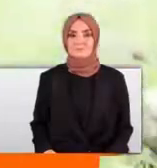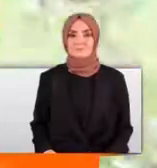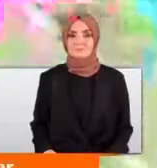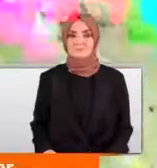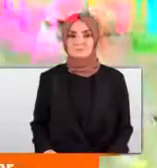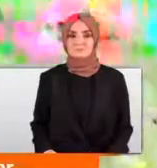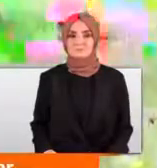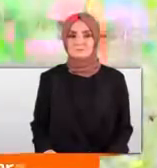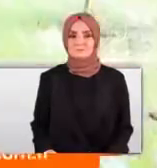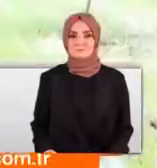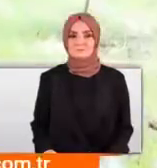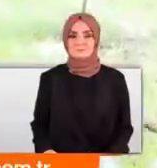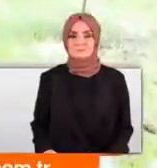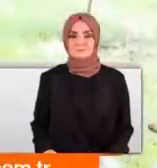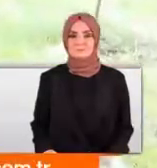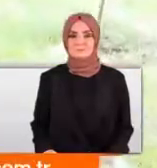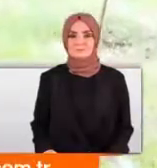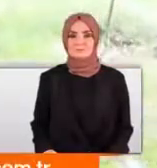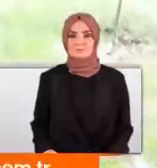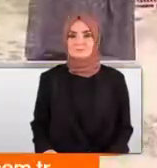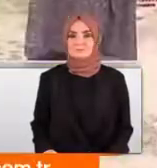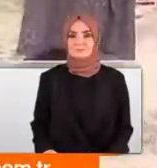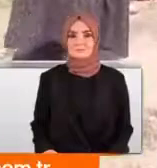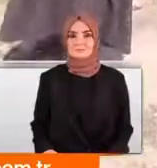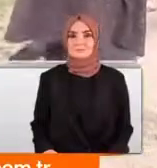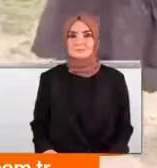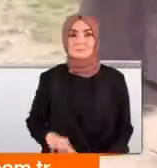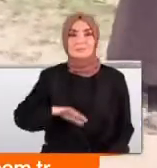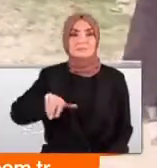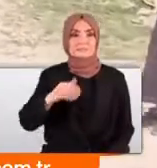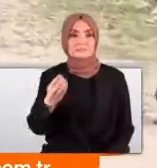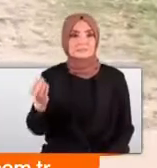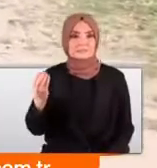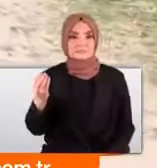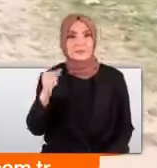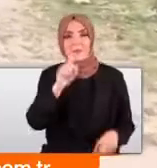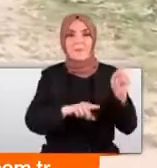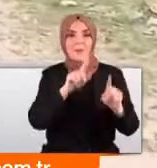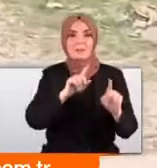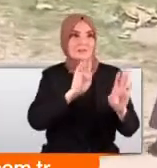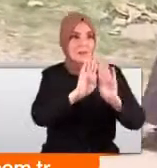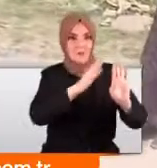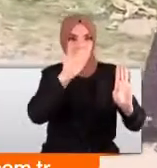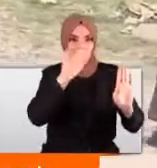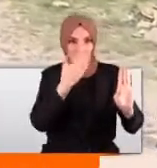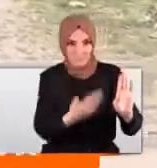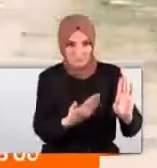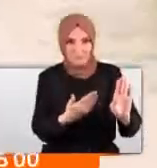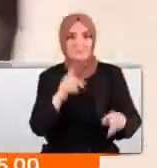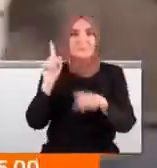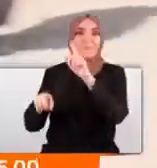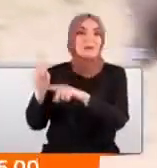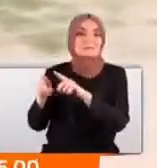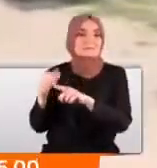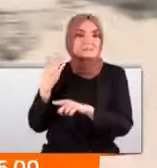35 senedir benim sacım orada duruyordu. 35 senedir onu da götürdüler. Hırsızlar kiminin kapısının önündeki, kiminin de bahçesinin tam